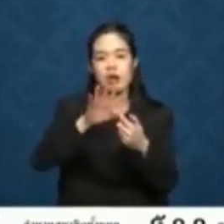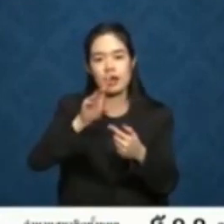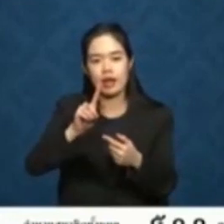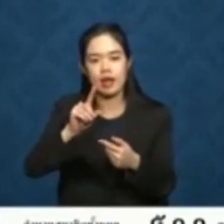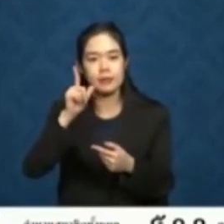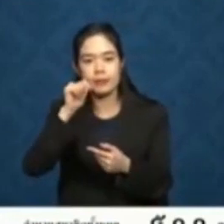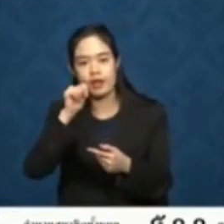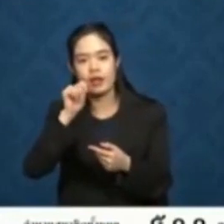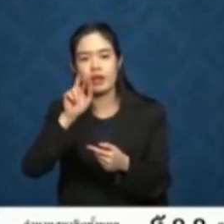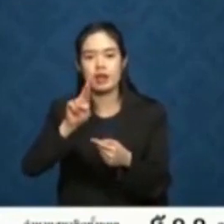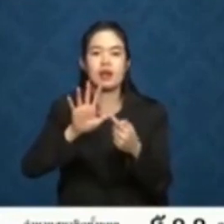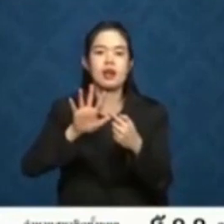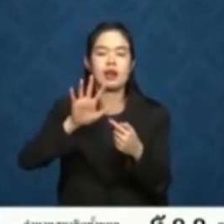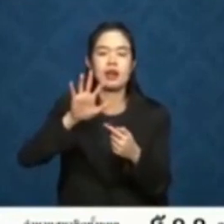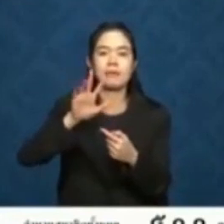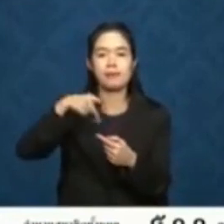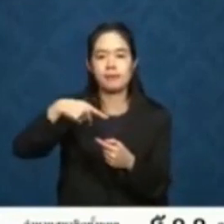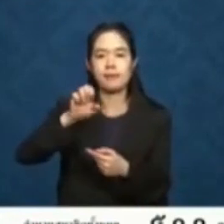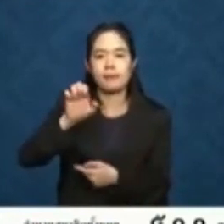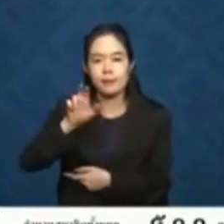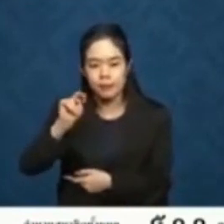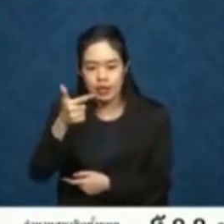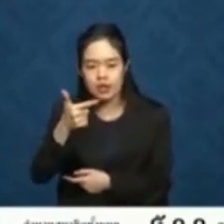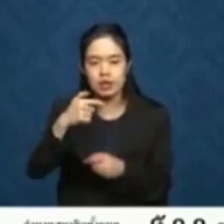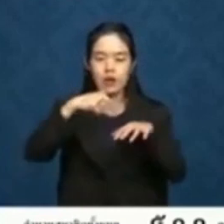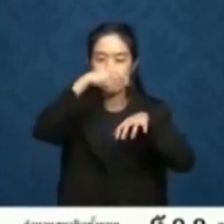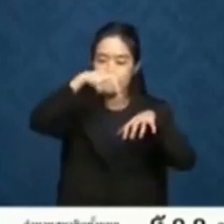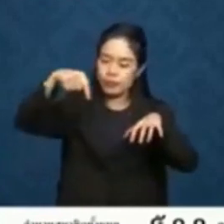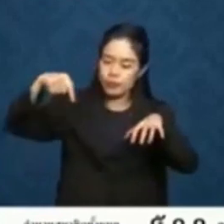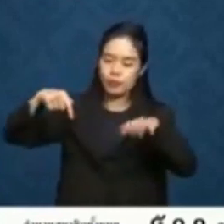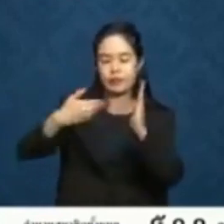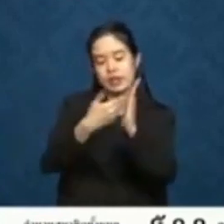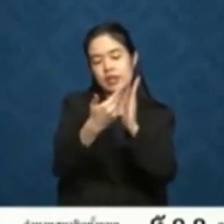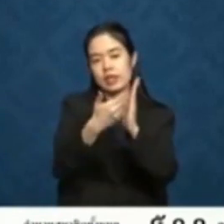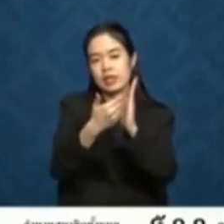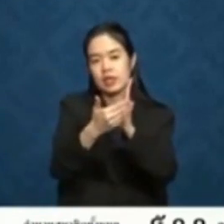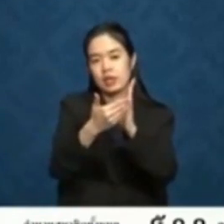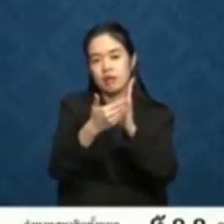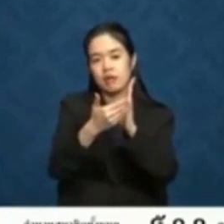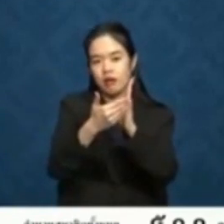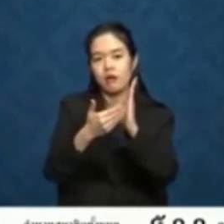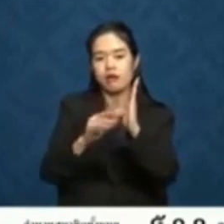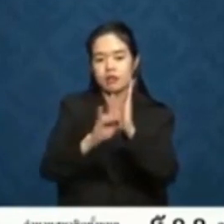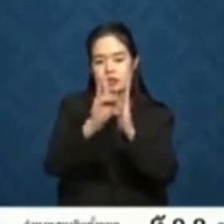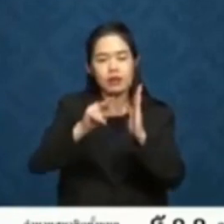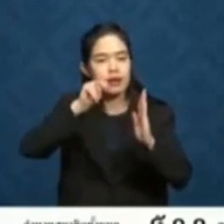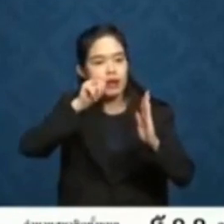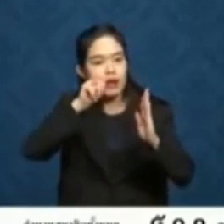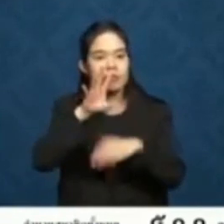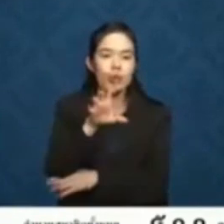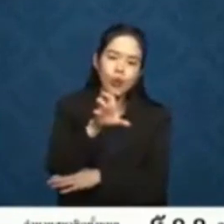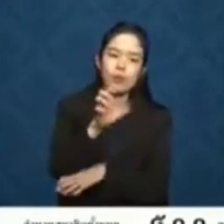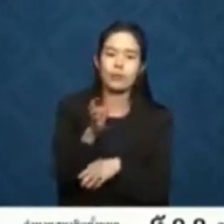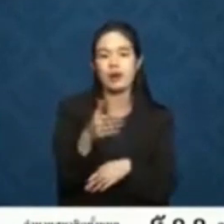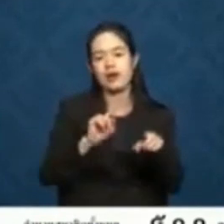ำพึงหาดปากน้ำไปจนจบที่หาดพลาที่อำเภอบ้านฉางซึ่งเป็นชายหาดฝั่งตะวันตกก็ได้หายไปและไม่มาต